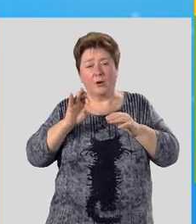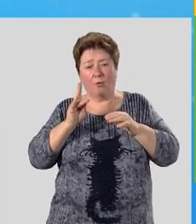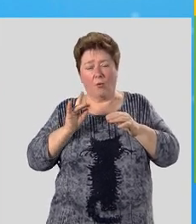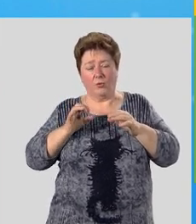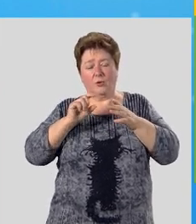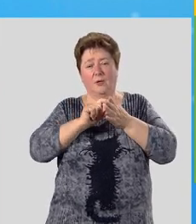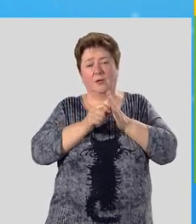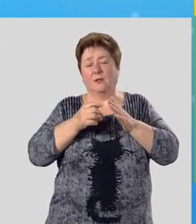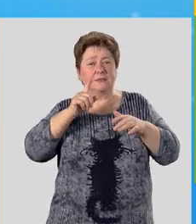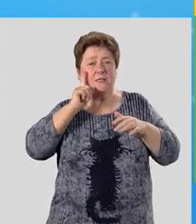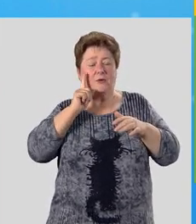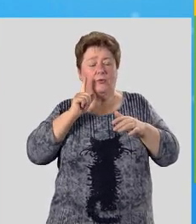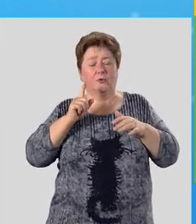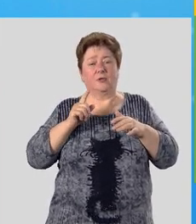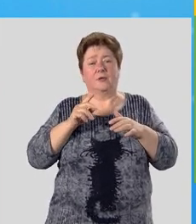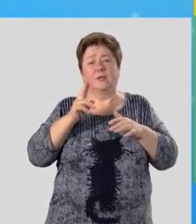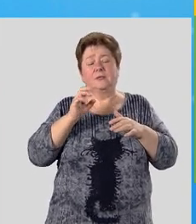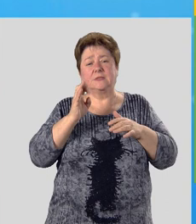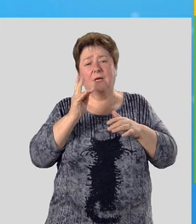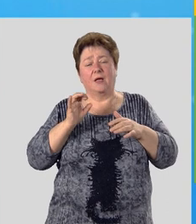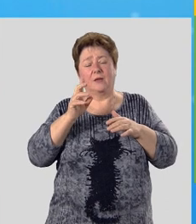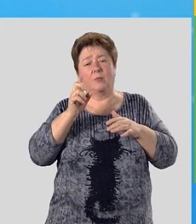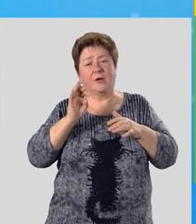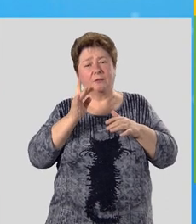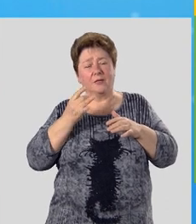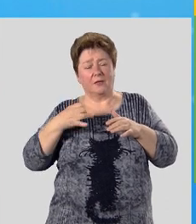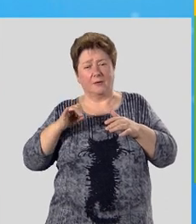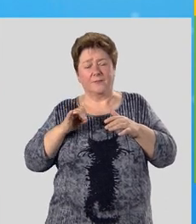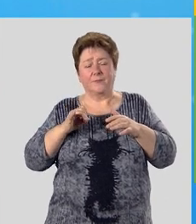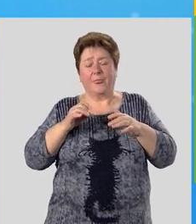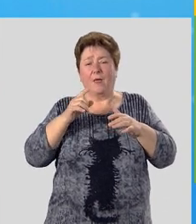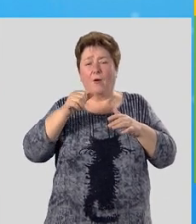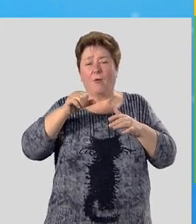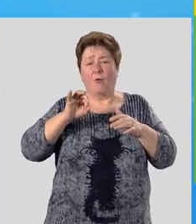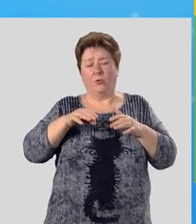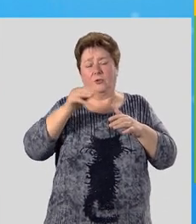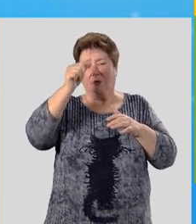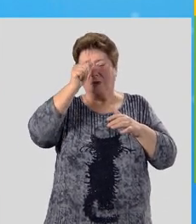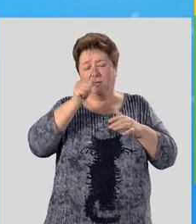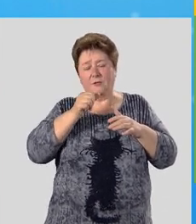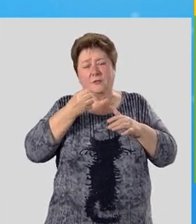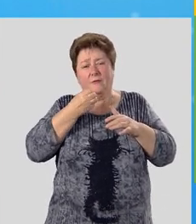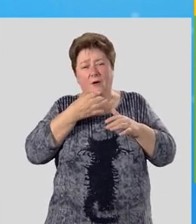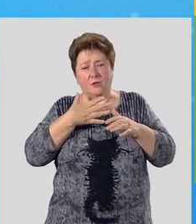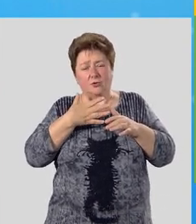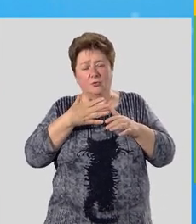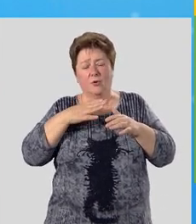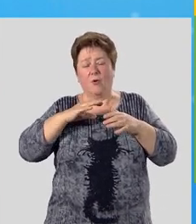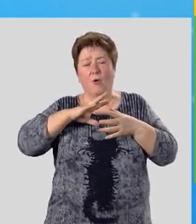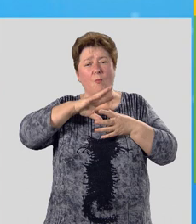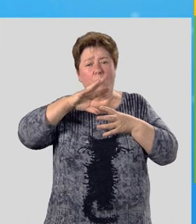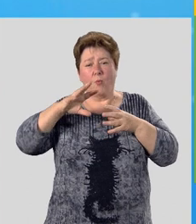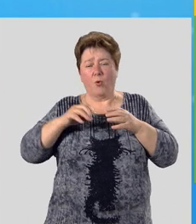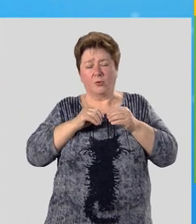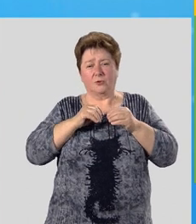характерны для бактерий и цианобактерий. Эукариотные от греческого «эу» – «хорошо»,